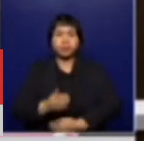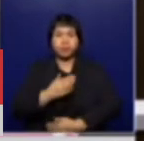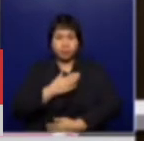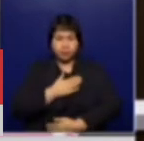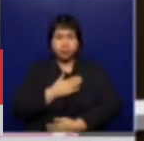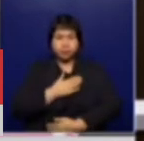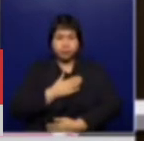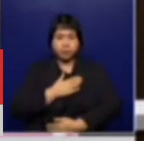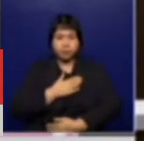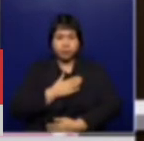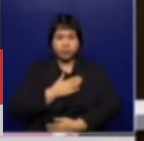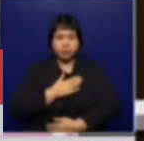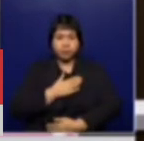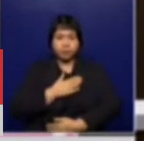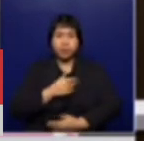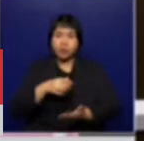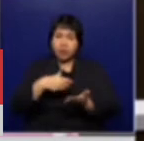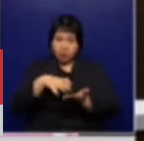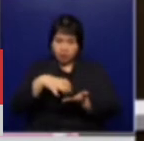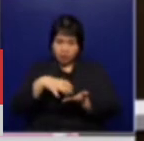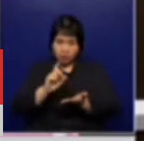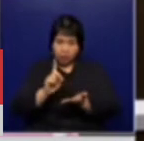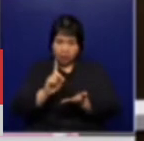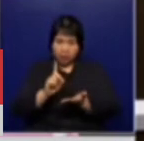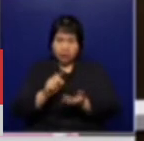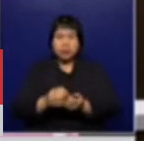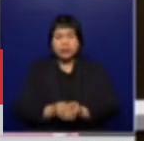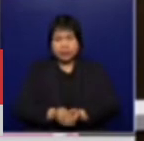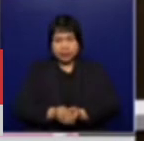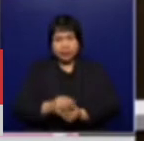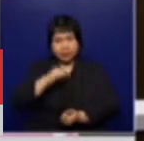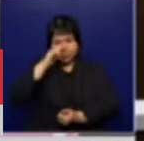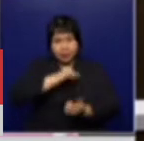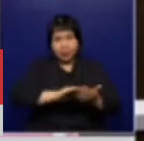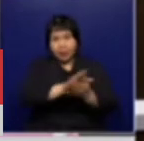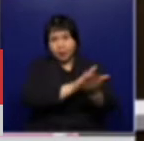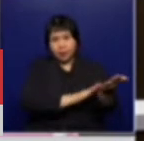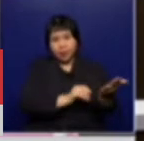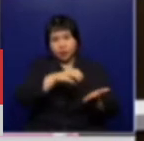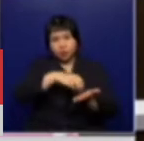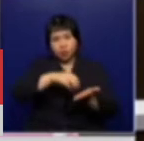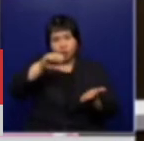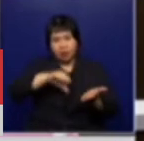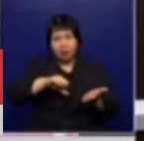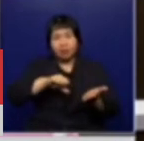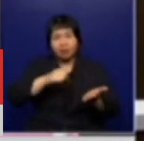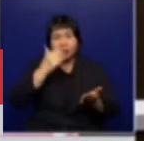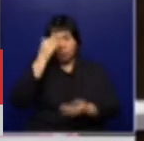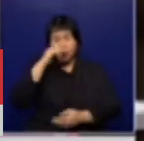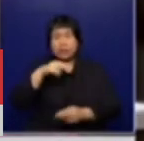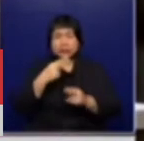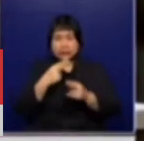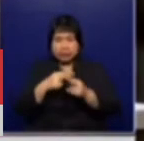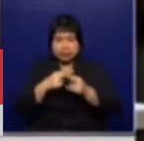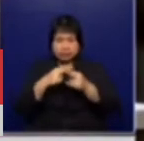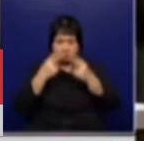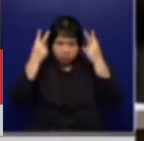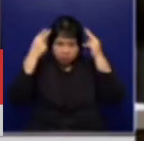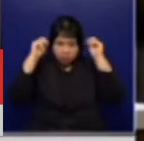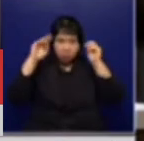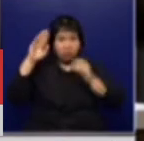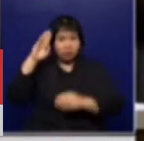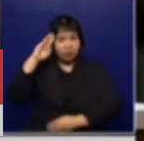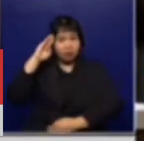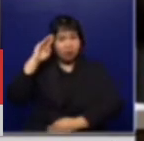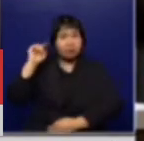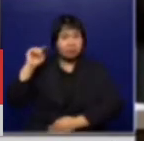บเรียนขอว่าเป็นความโชคร้ายของคนไทยที่มีนายกรัฐมนตรีที่ชื่อพลเอกประยุทธ์จันทร์โ